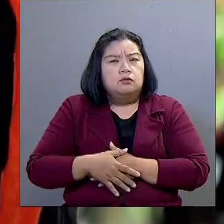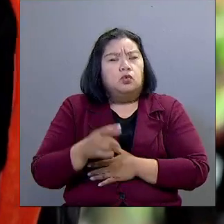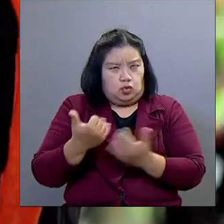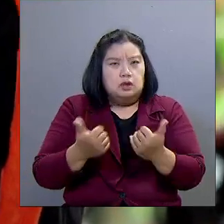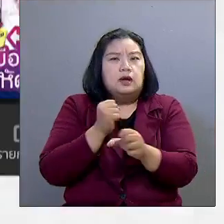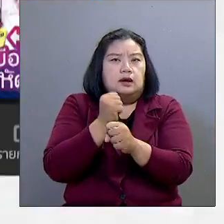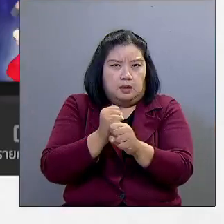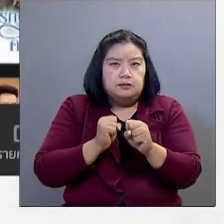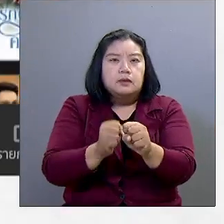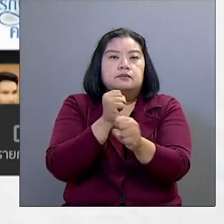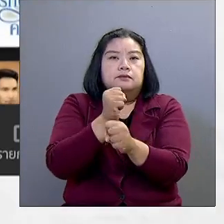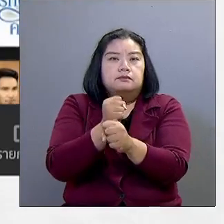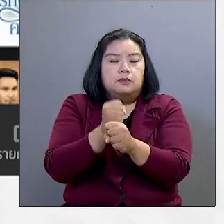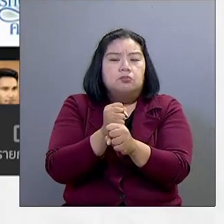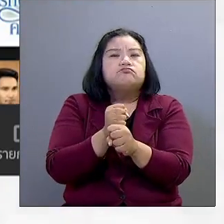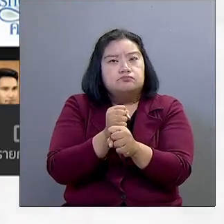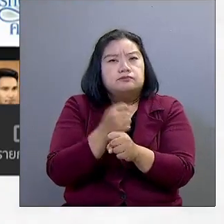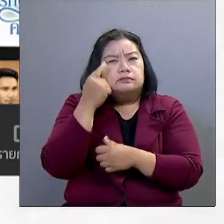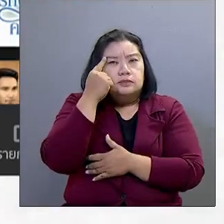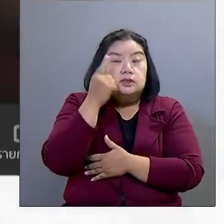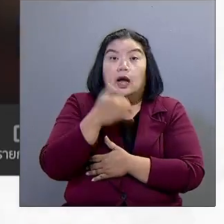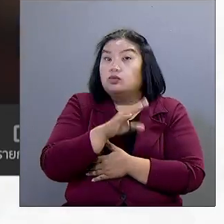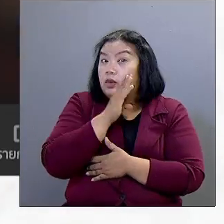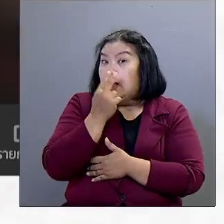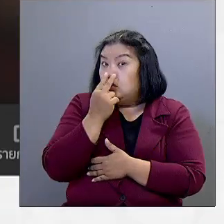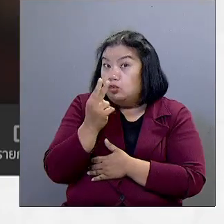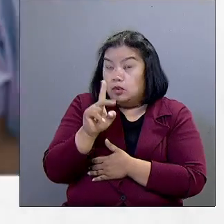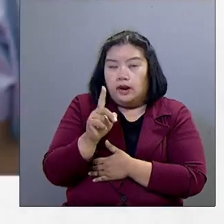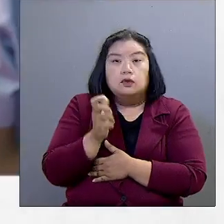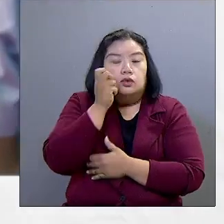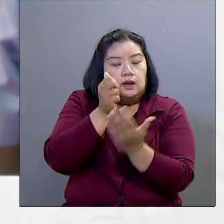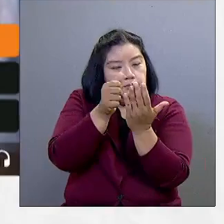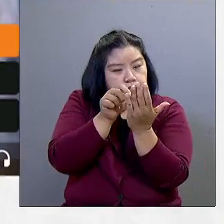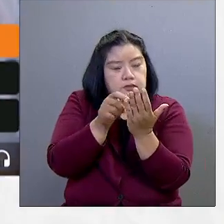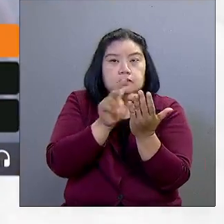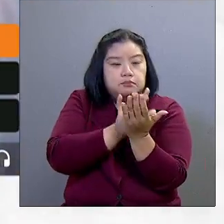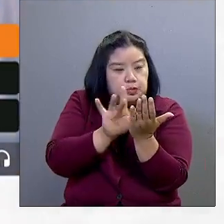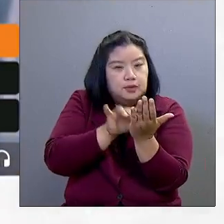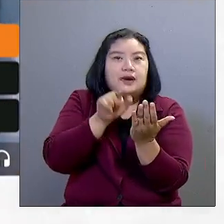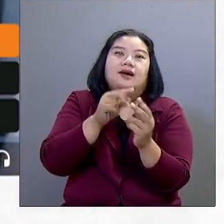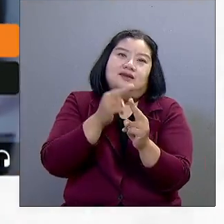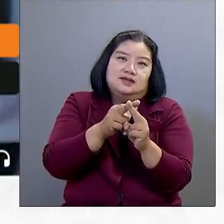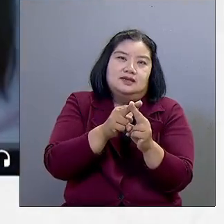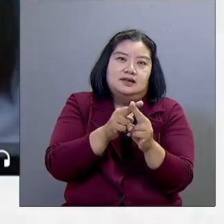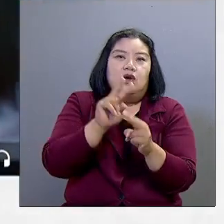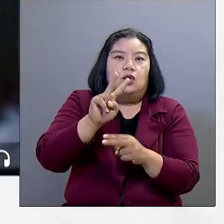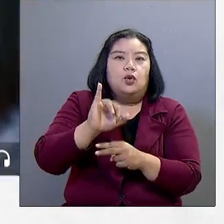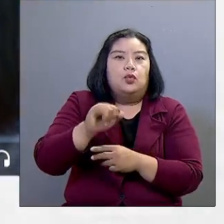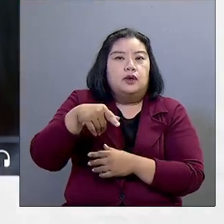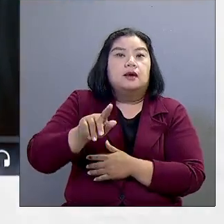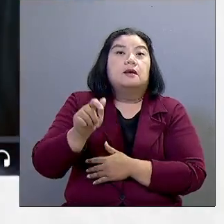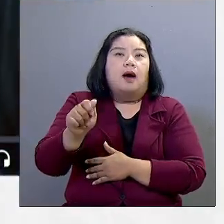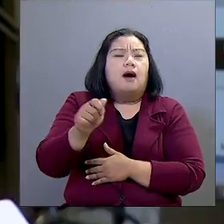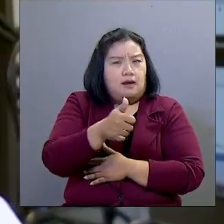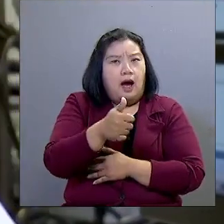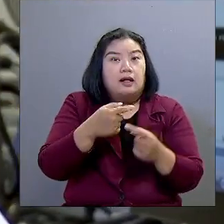ายามทำอยู่นะคะหลายเรื่องถ้าไปดูในวิภาอย่างเงี้ยค่ะก็จะเห็นว่าเริ่มมีแล้วแต่มันอาจจะไม่ทันท่วงทีว่าแบบออนแอร์หน้า